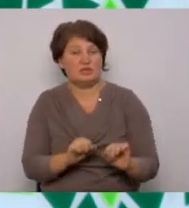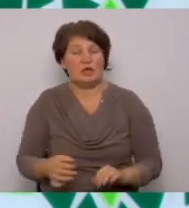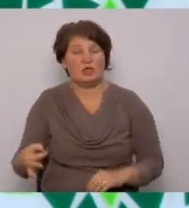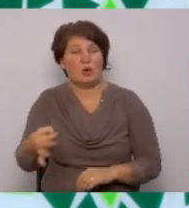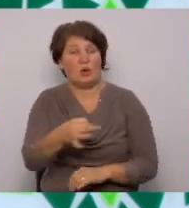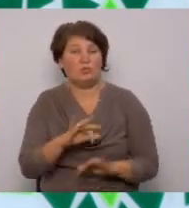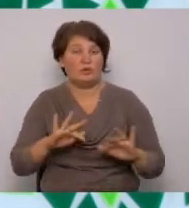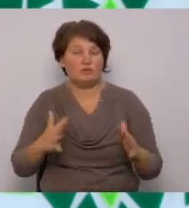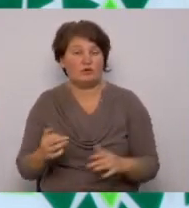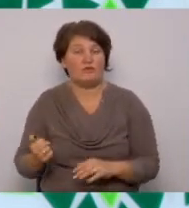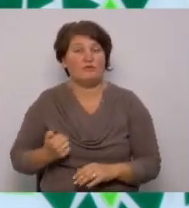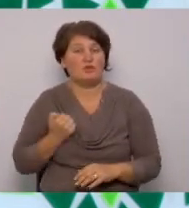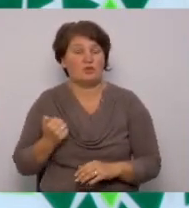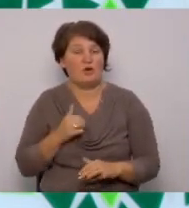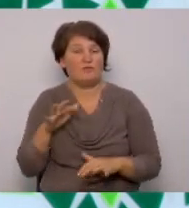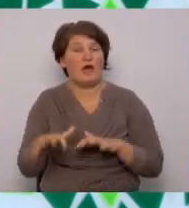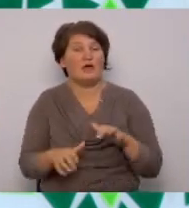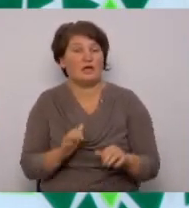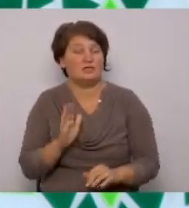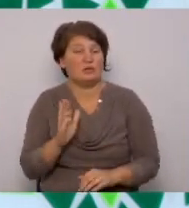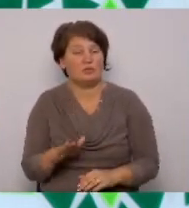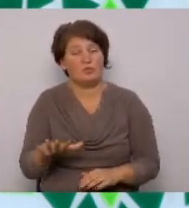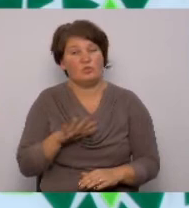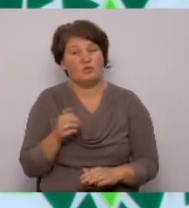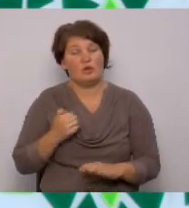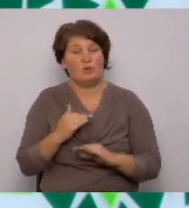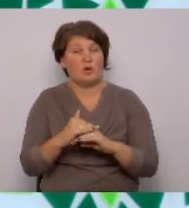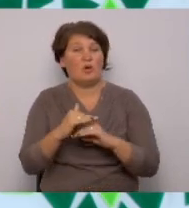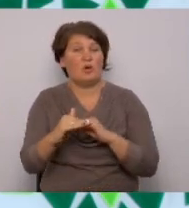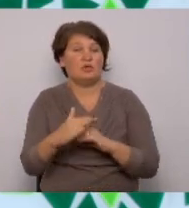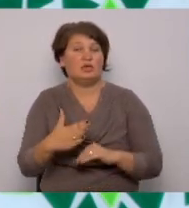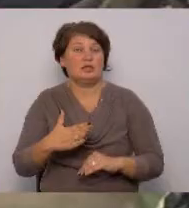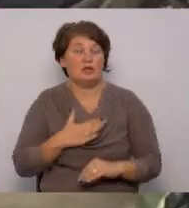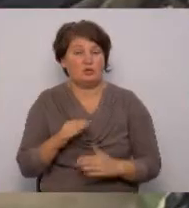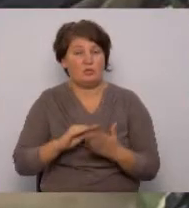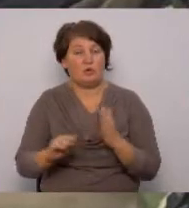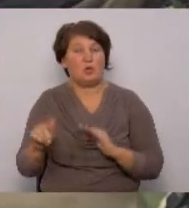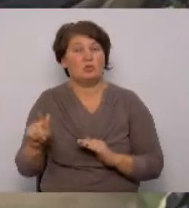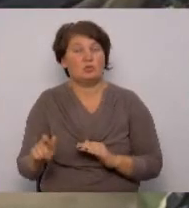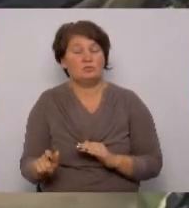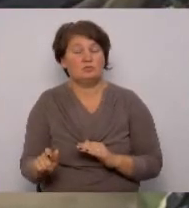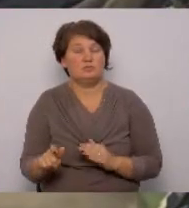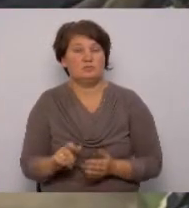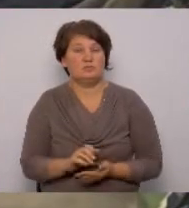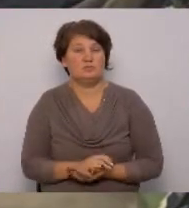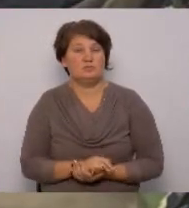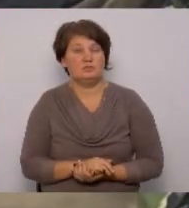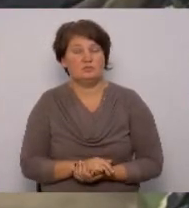області у разі військової агресії. Побував на полігоні наш кореспондент Олександр Букатюк.